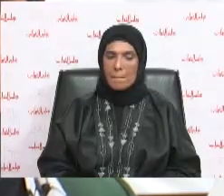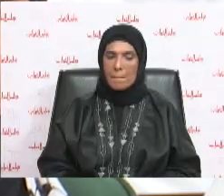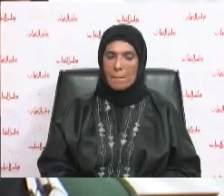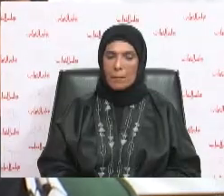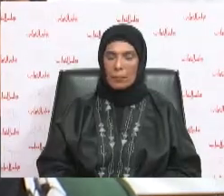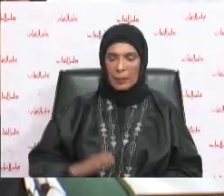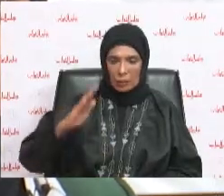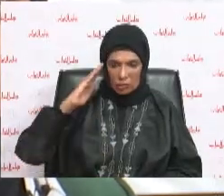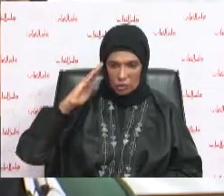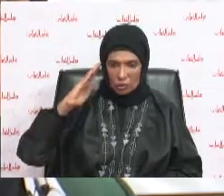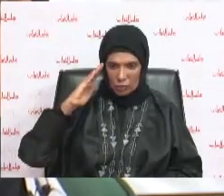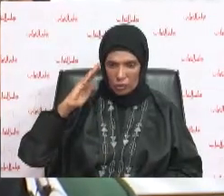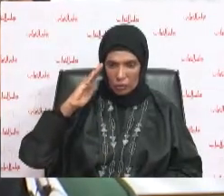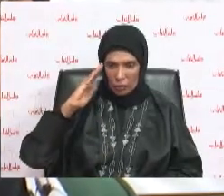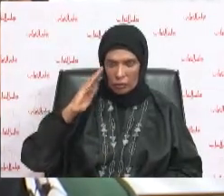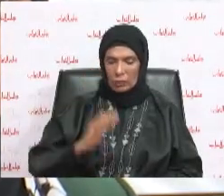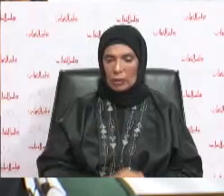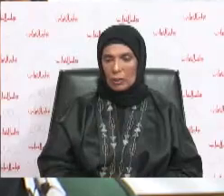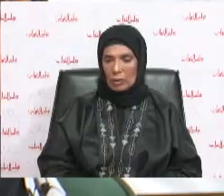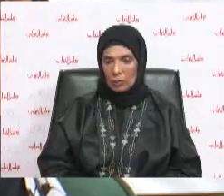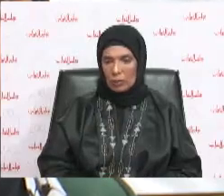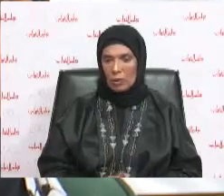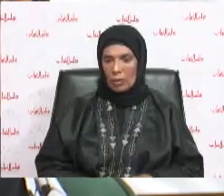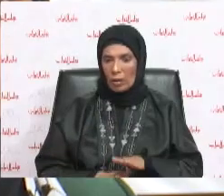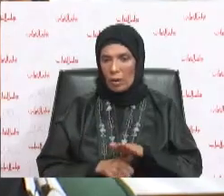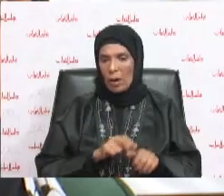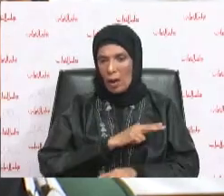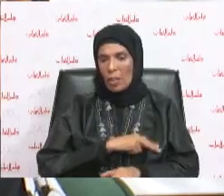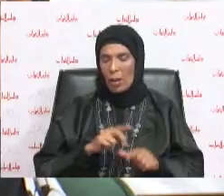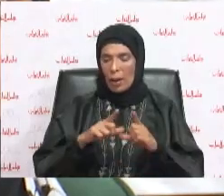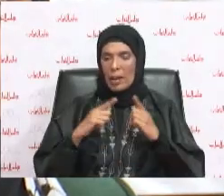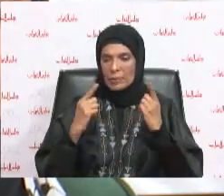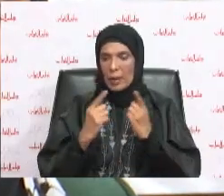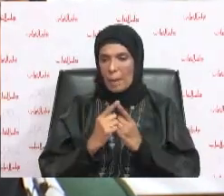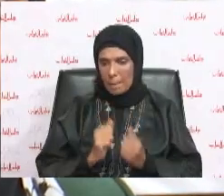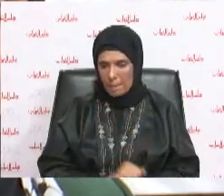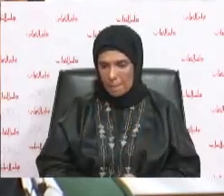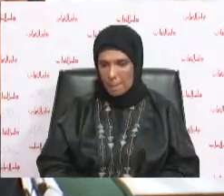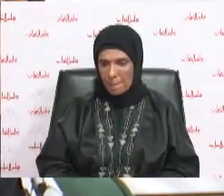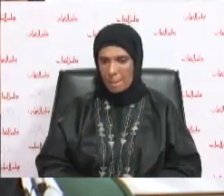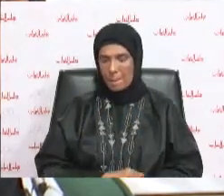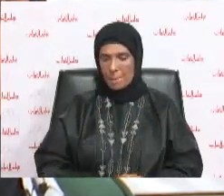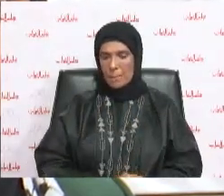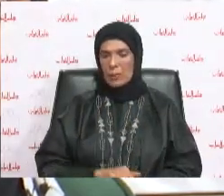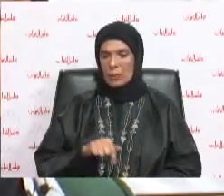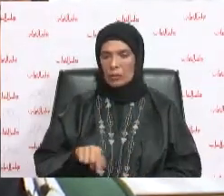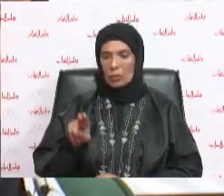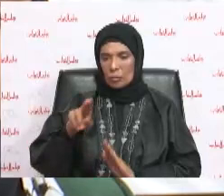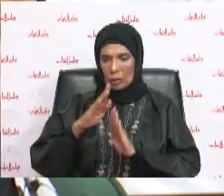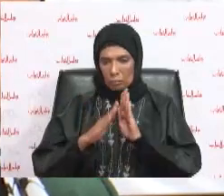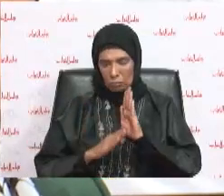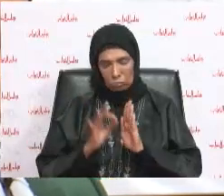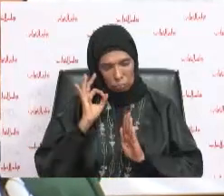أتوجه بالشكر الجزيل صراحة لرئيس وأعضاء اللجنة الذين وضعوا مثل هذا التقرير